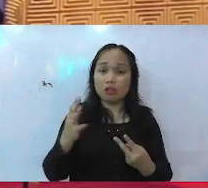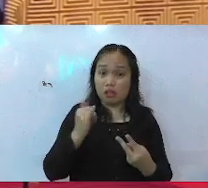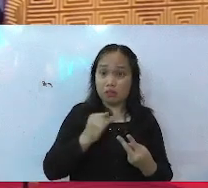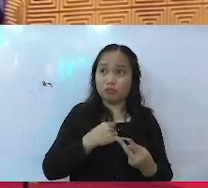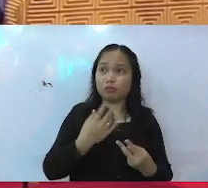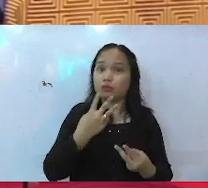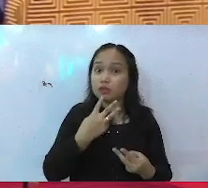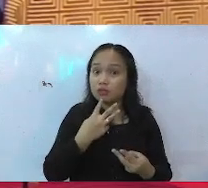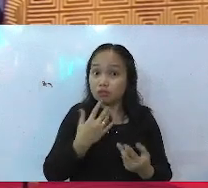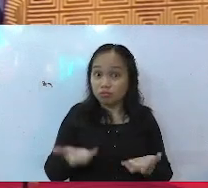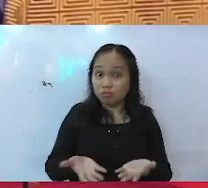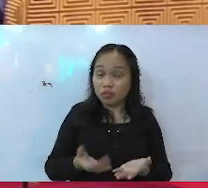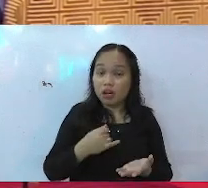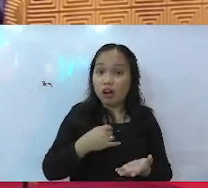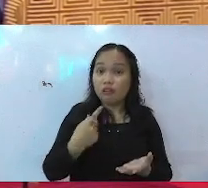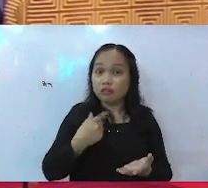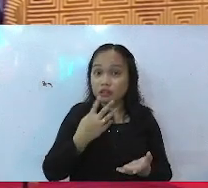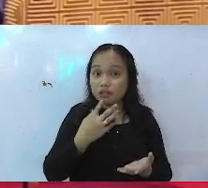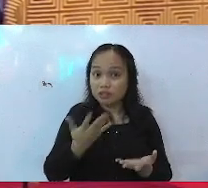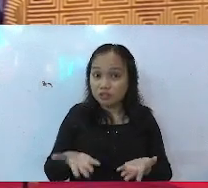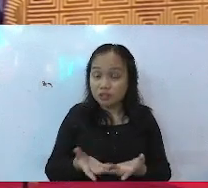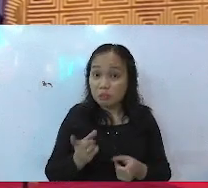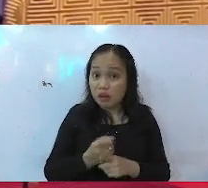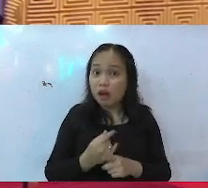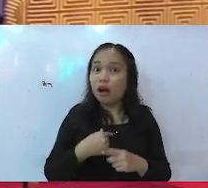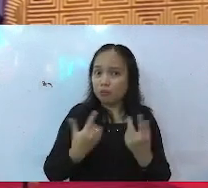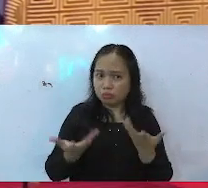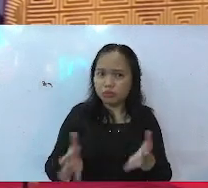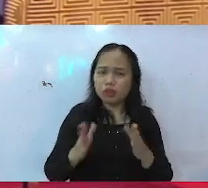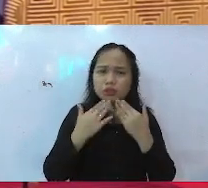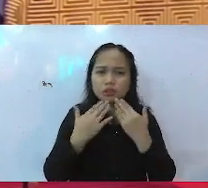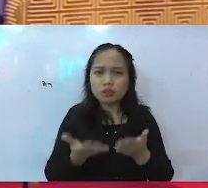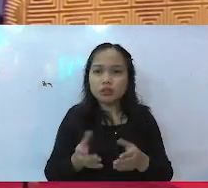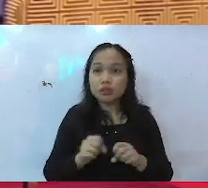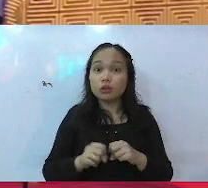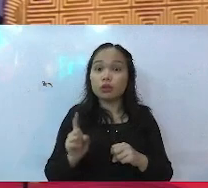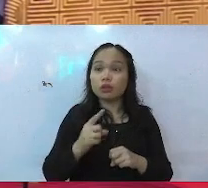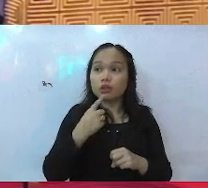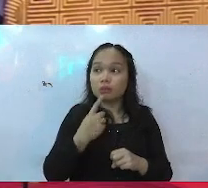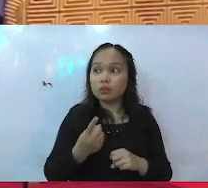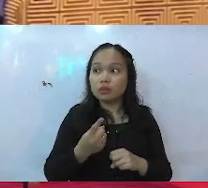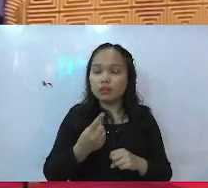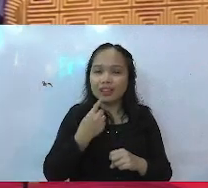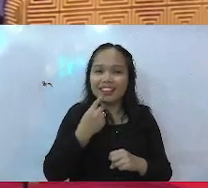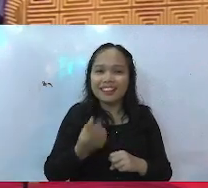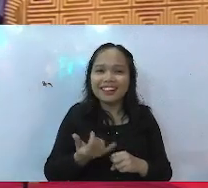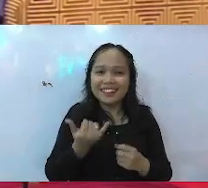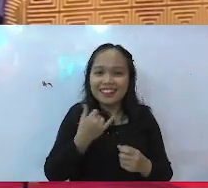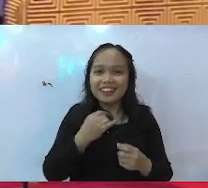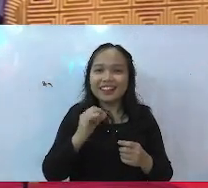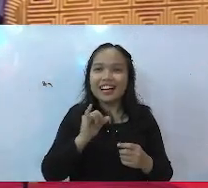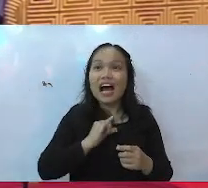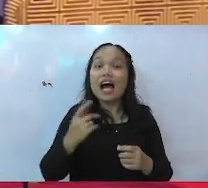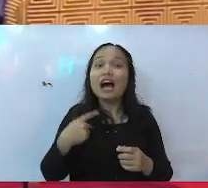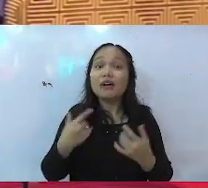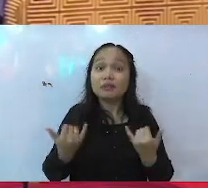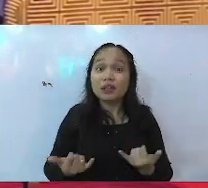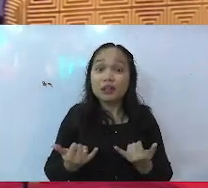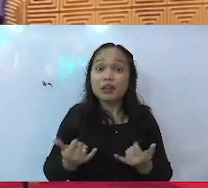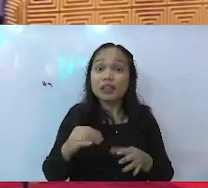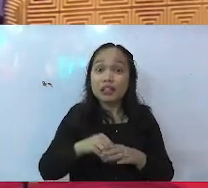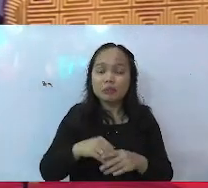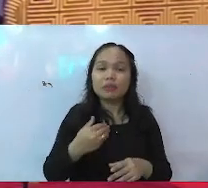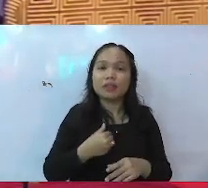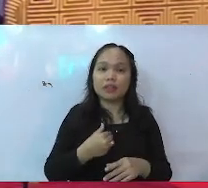ako eh Meron ako yun Yun lang ang kailangan ko nagpasalamat na ako eh the fact na nagpasalamat ako ibig sabihin I have something within